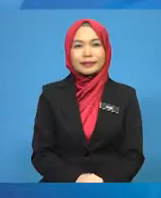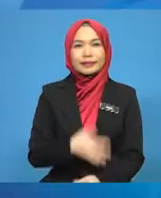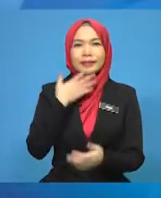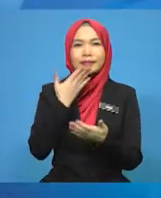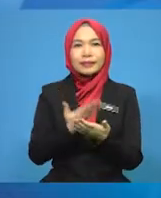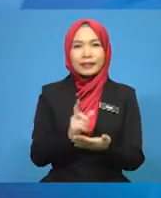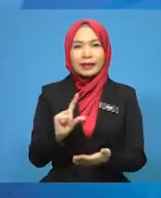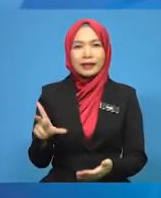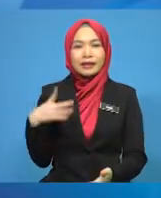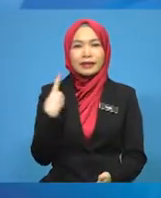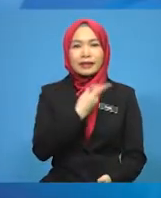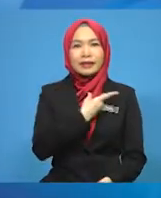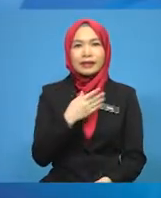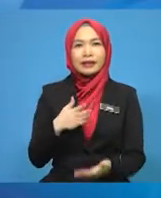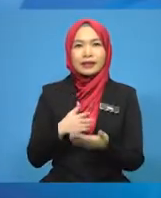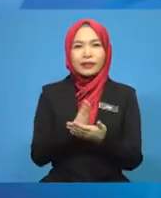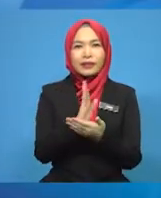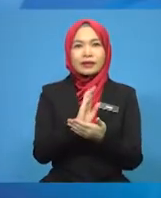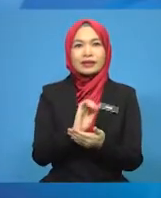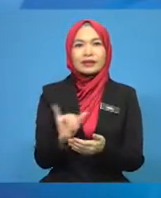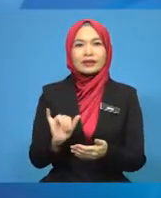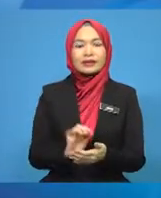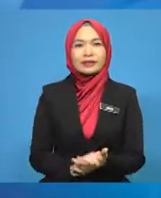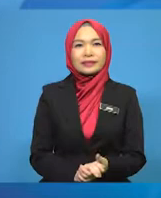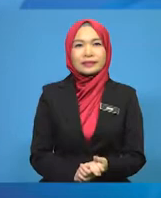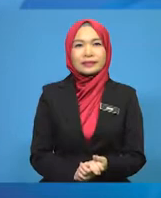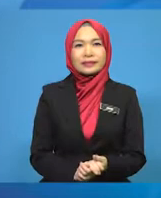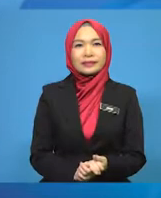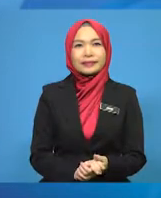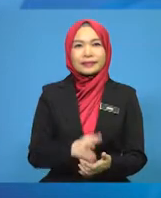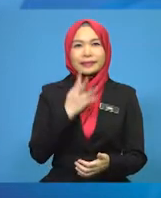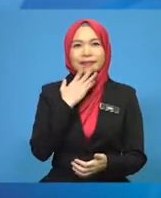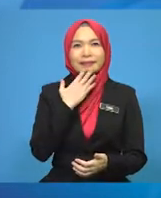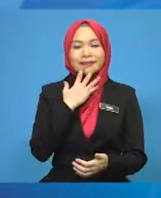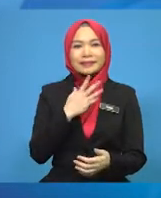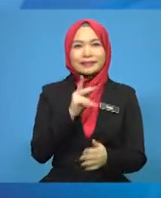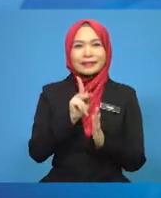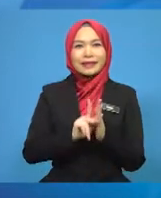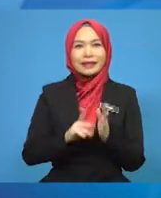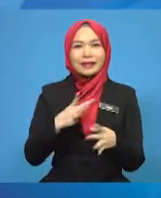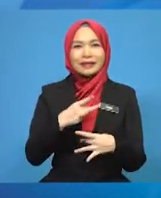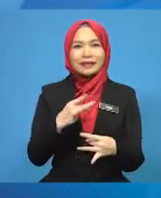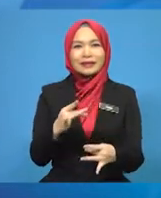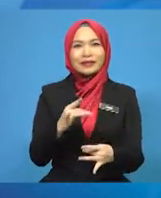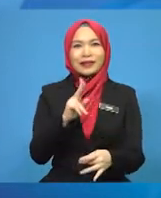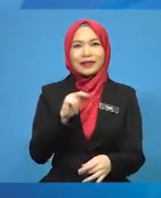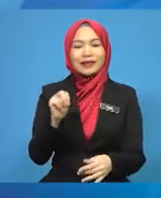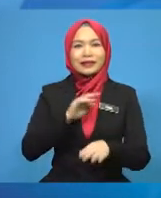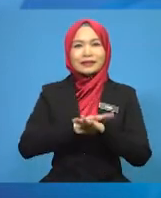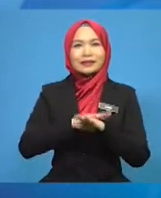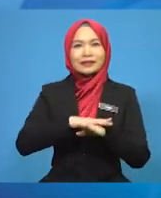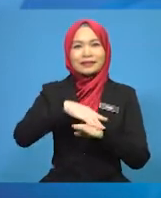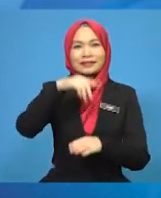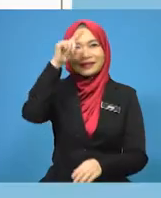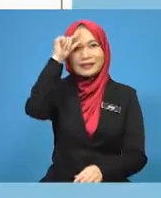Baiklah, kita ke warna yang seterusnya. Warna ini adalah antara warna kegemaran hampir semua lelaki. Iaitu